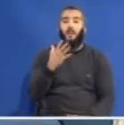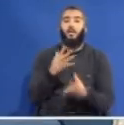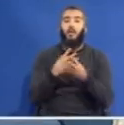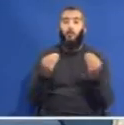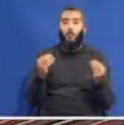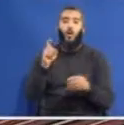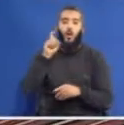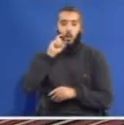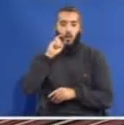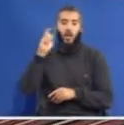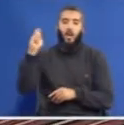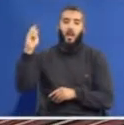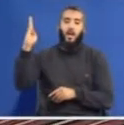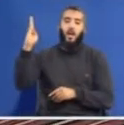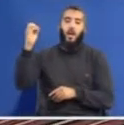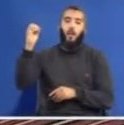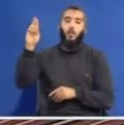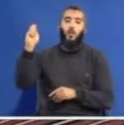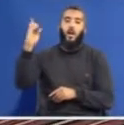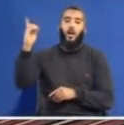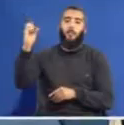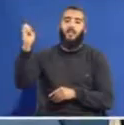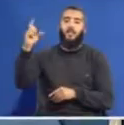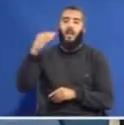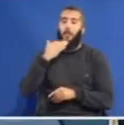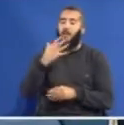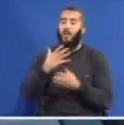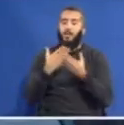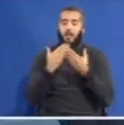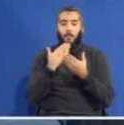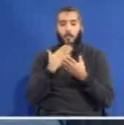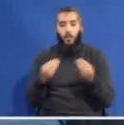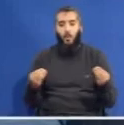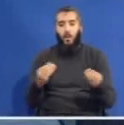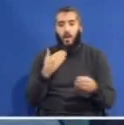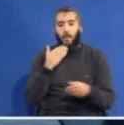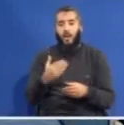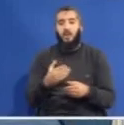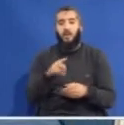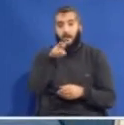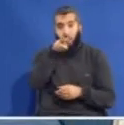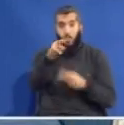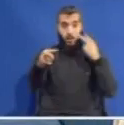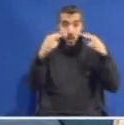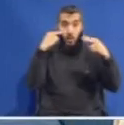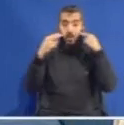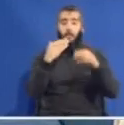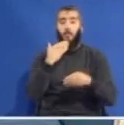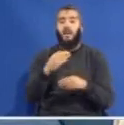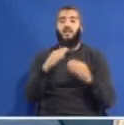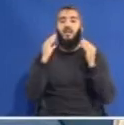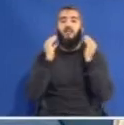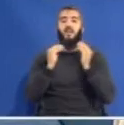شيخنا أستاذنا الفاضل شيخنا أبو عبد السلام على ما تفضلت به خلال هذه الأمسية. الشكر موصول لكم مشاهدي الكرام. شكرا لزميلي